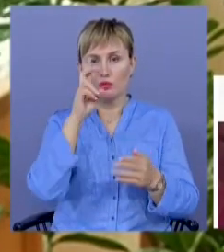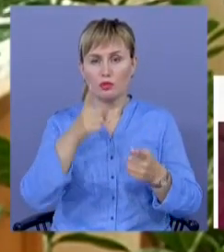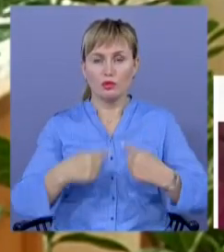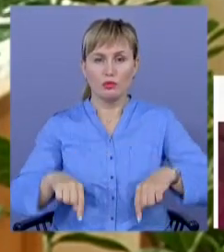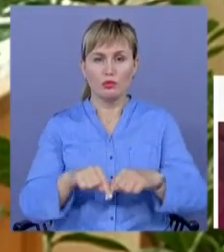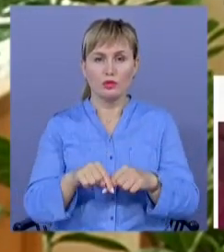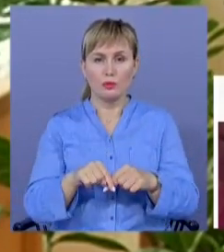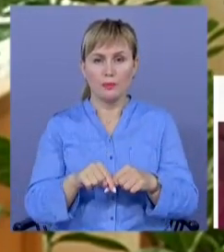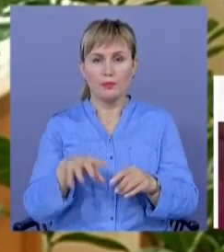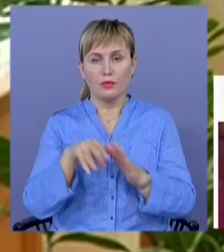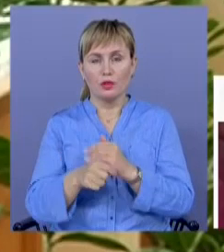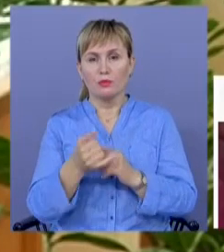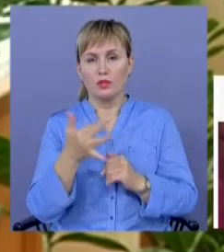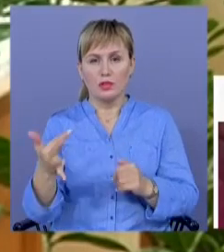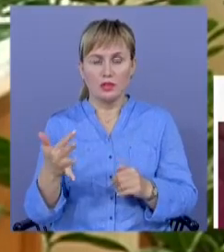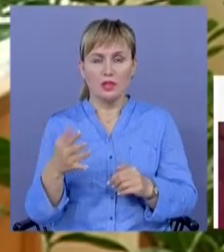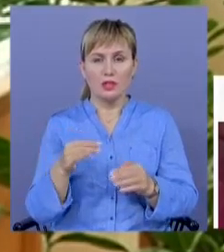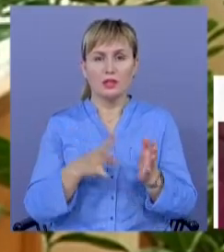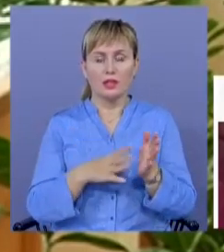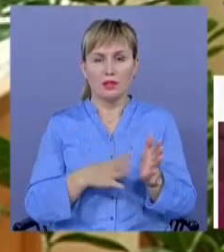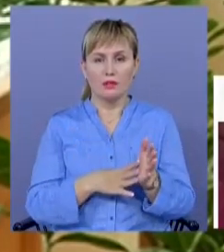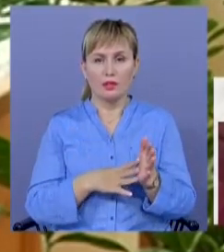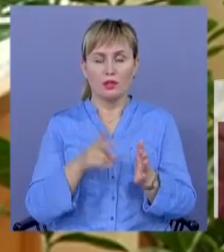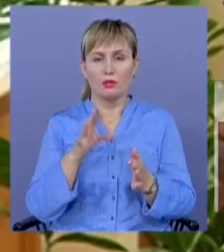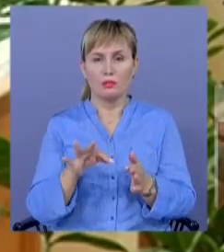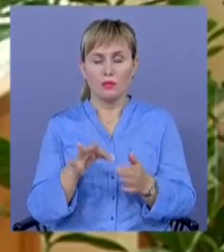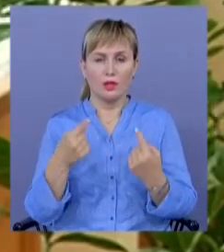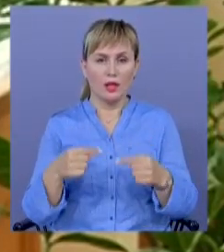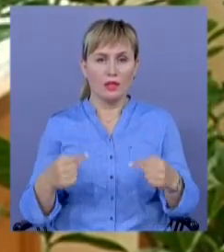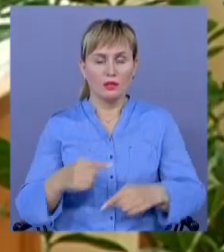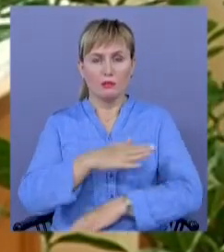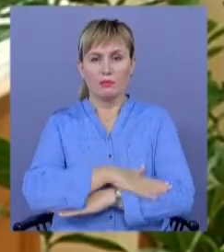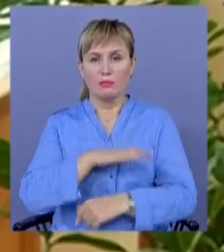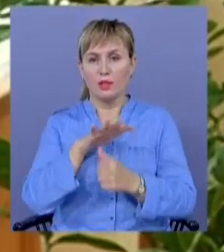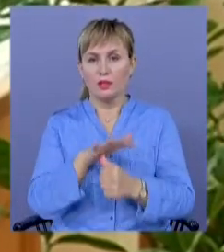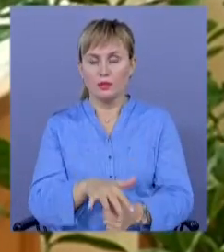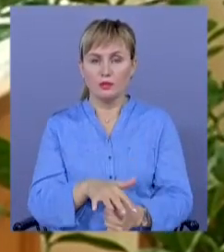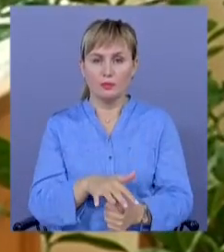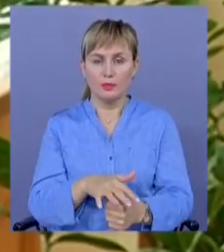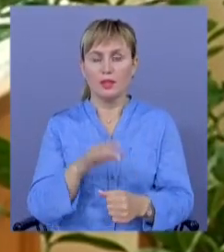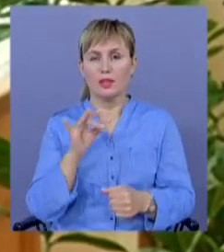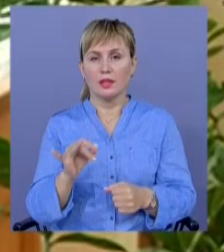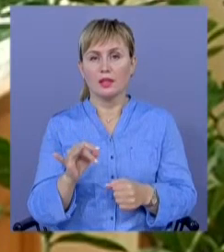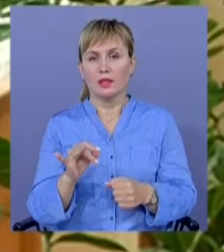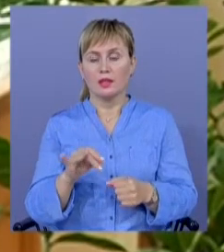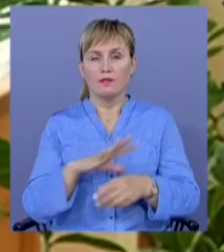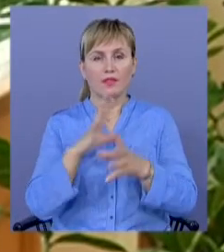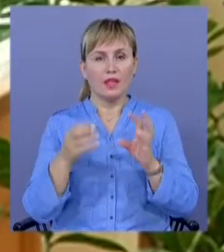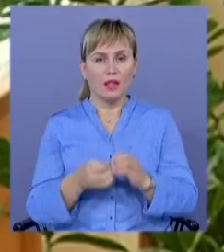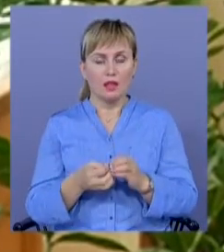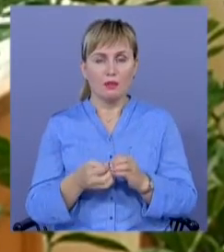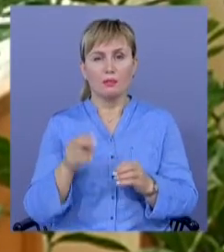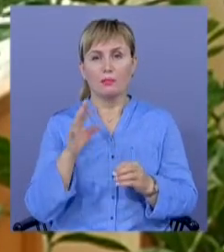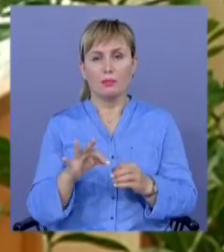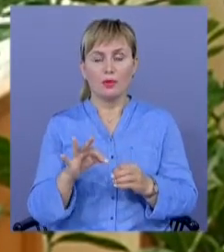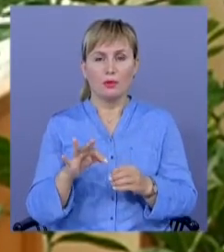в том числе 9 по descried и вашим поступком в целом по